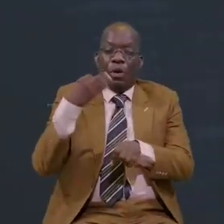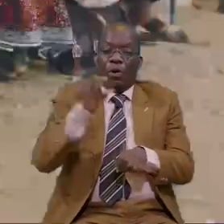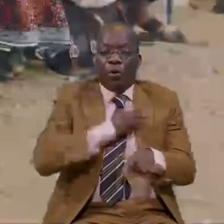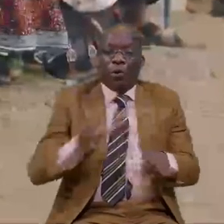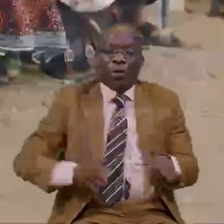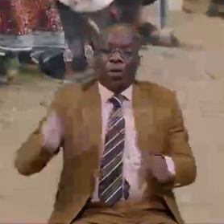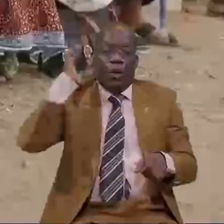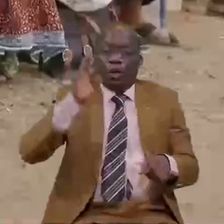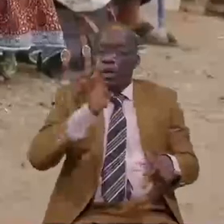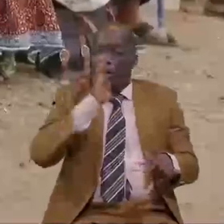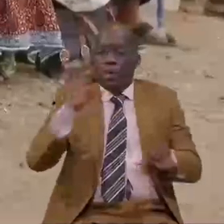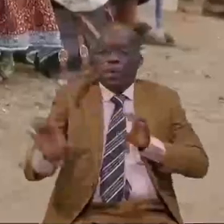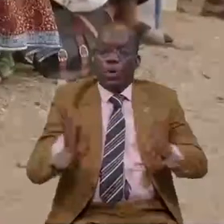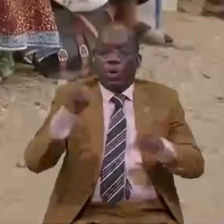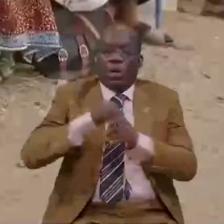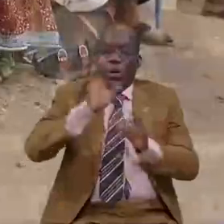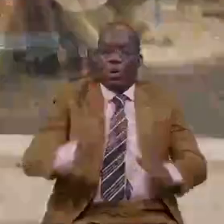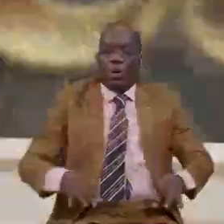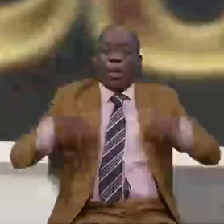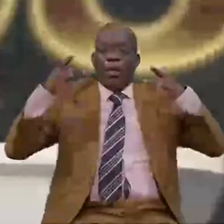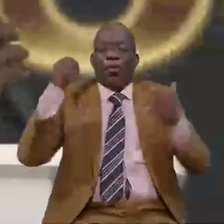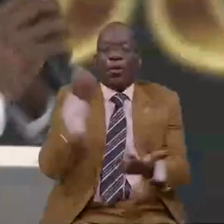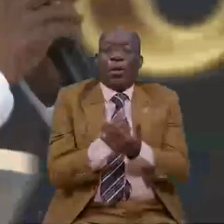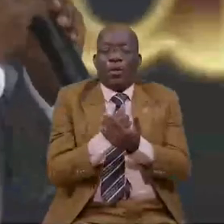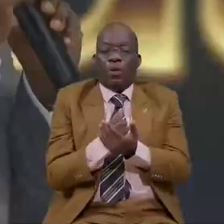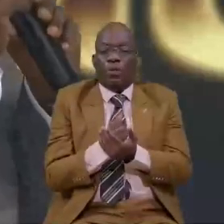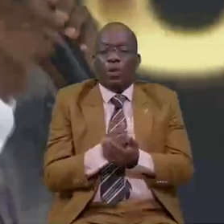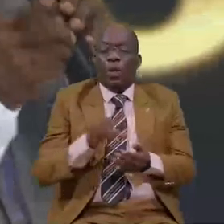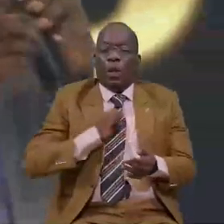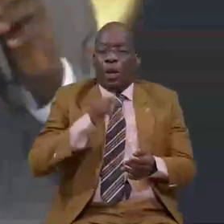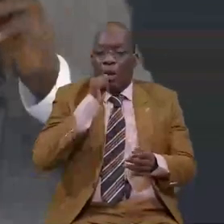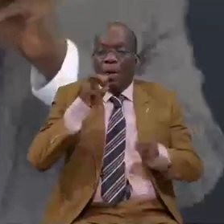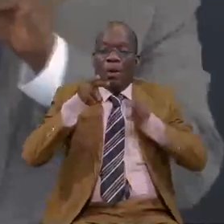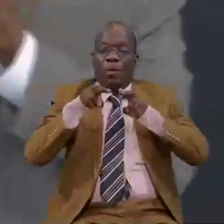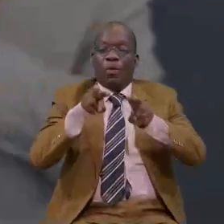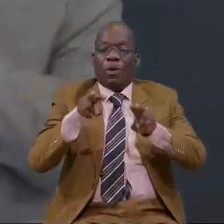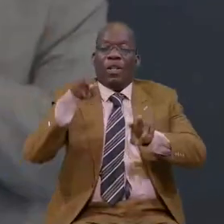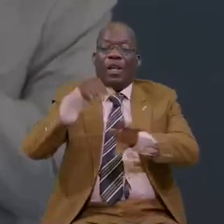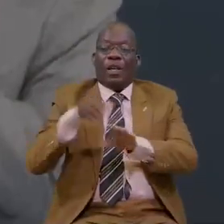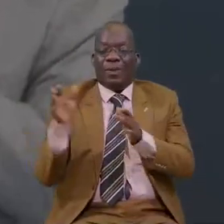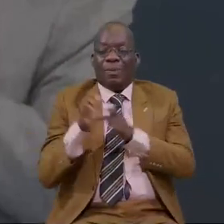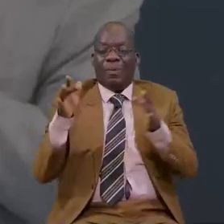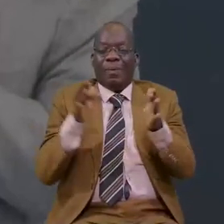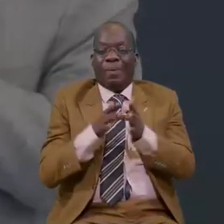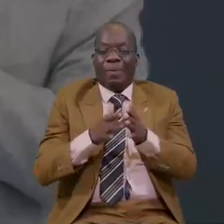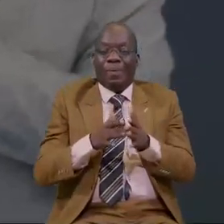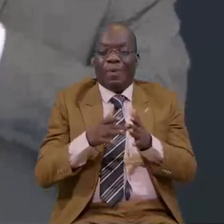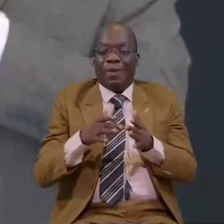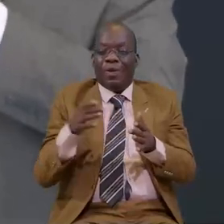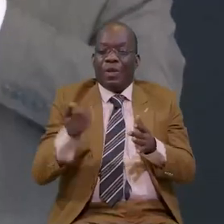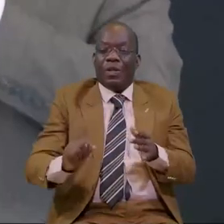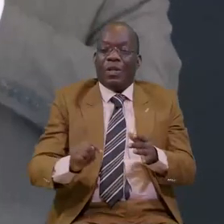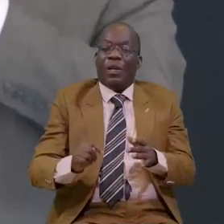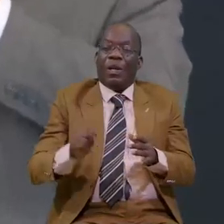Et quand nous aurons fini, l'œuvre complète de Christ sera accomplie dans ta vie. X, Y, Z, Jésus,